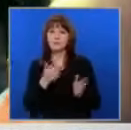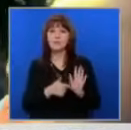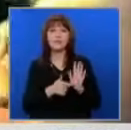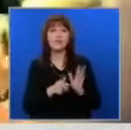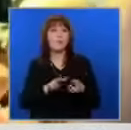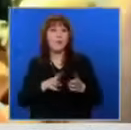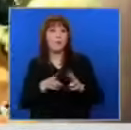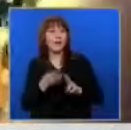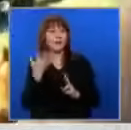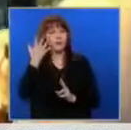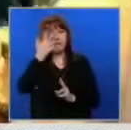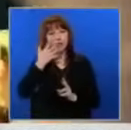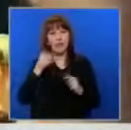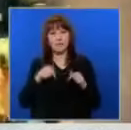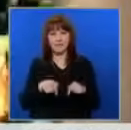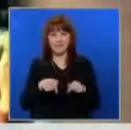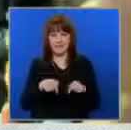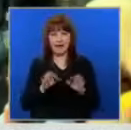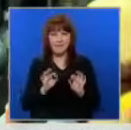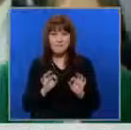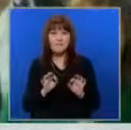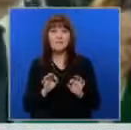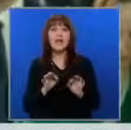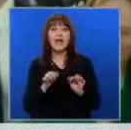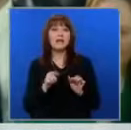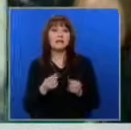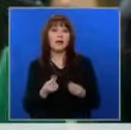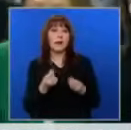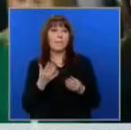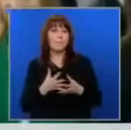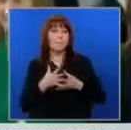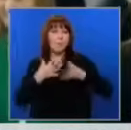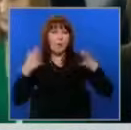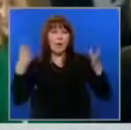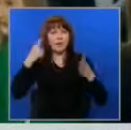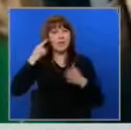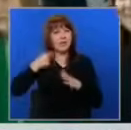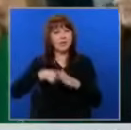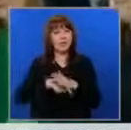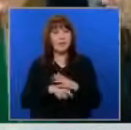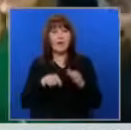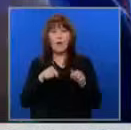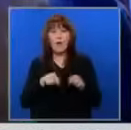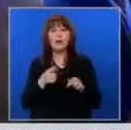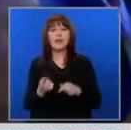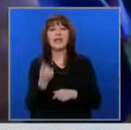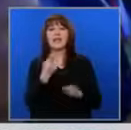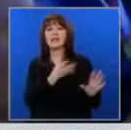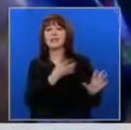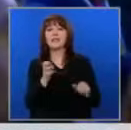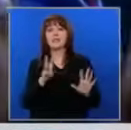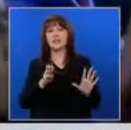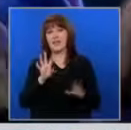промените, които преживяваме тук и сега в нашето житейско битийно време, са по-големи и по-дълбоки от тези през 1989